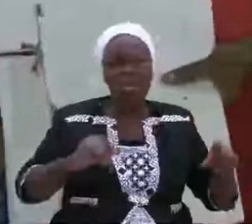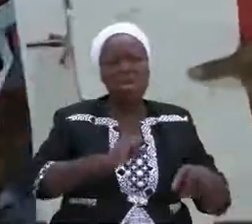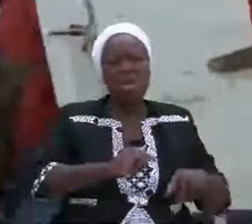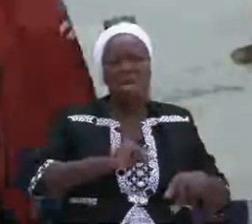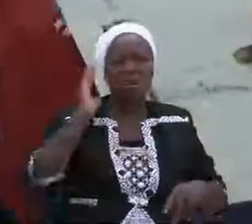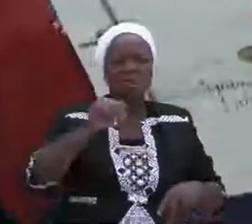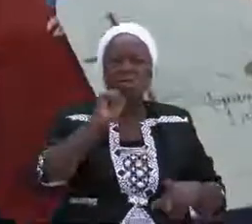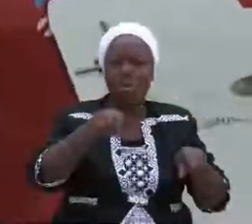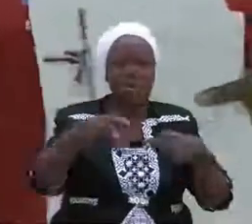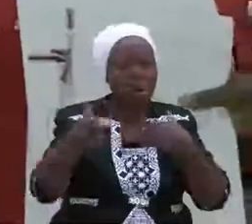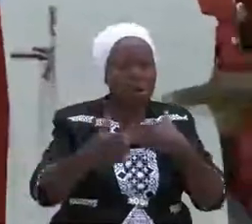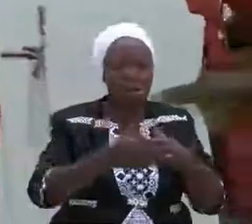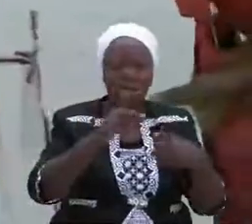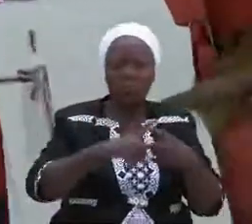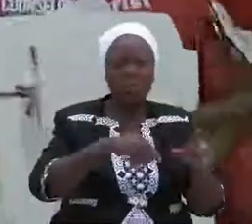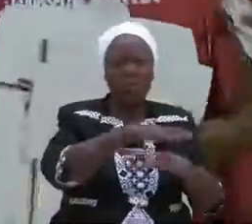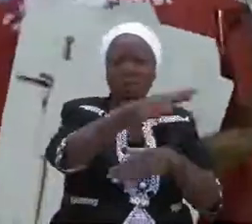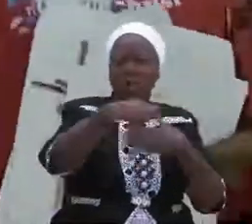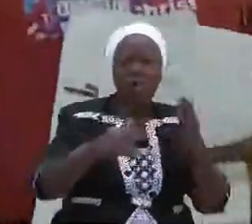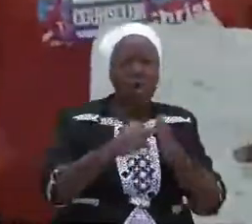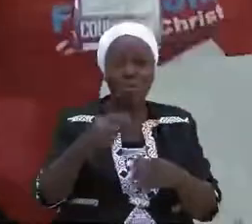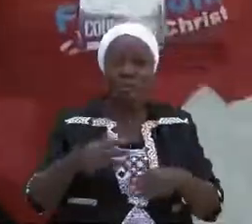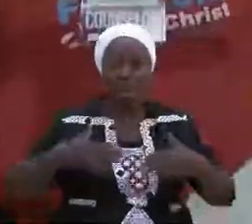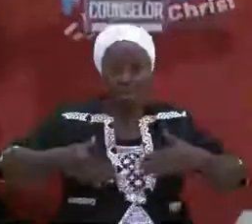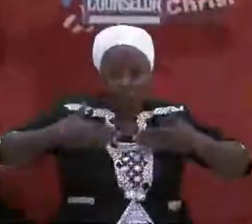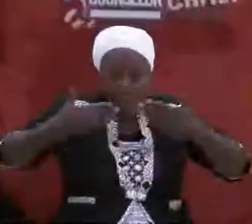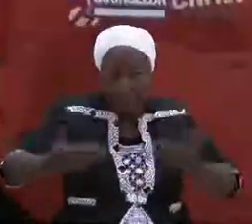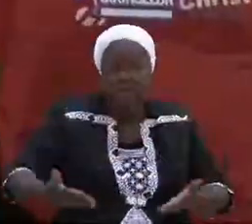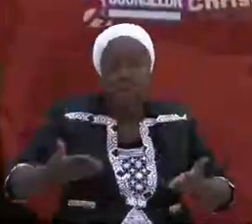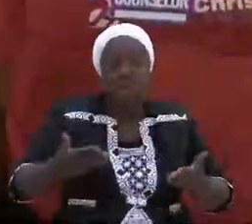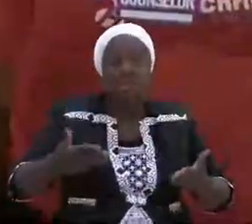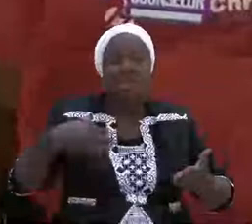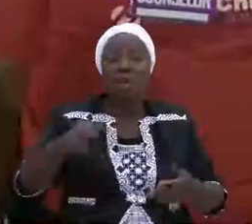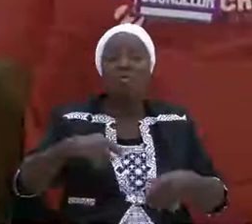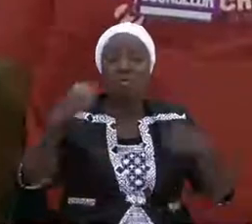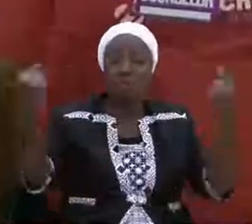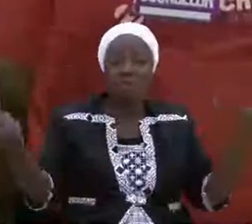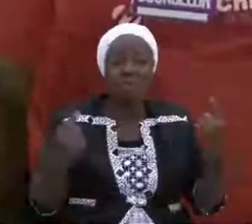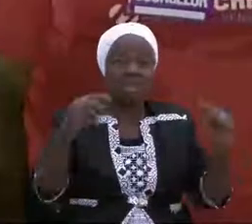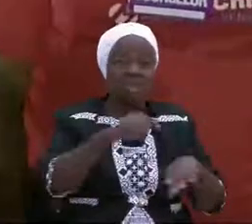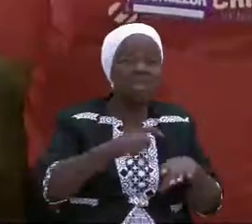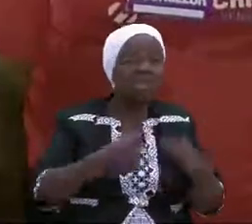Seigneur, je ne repartirai plus à tous les vomissements